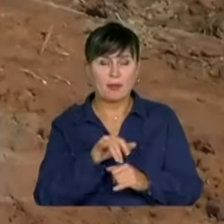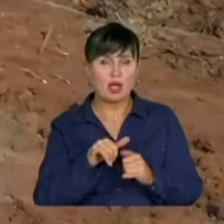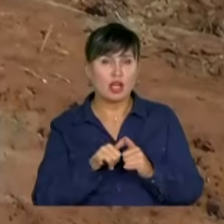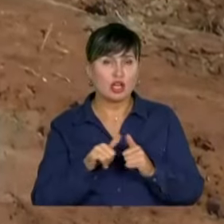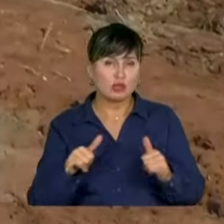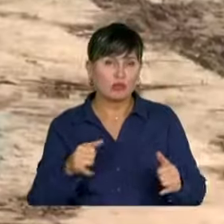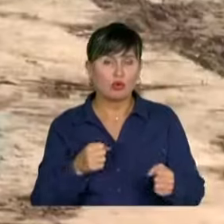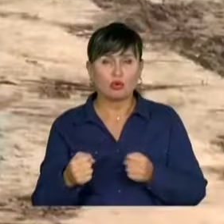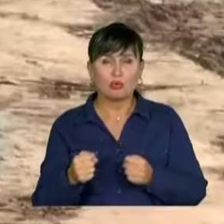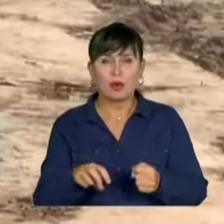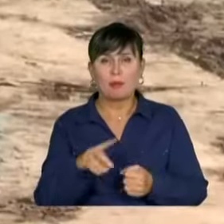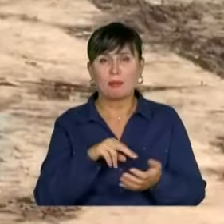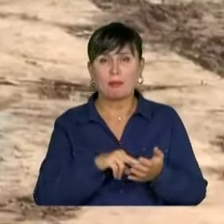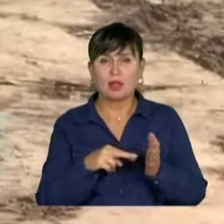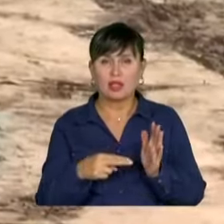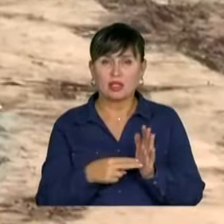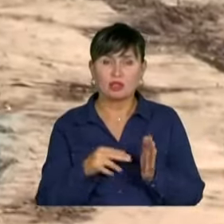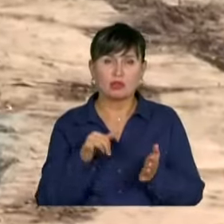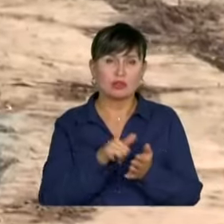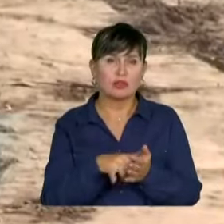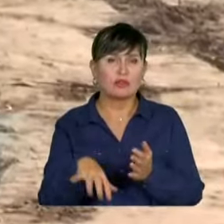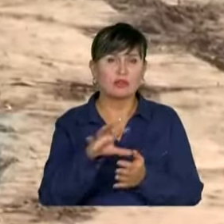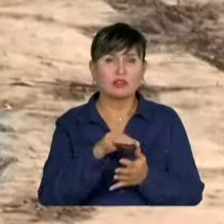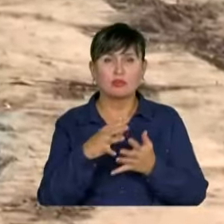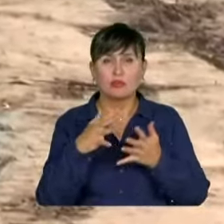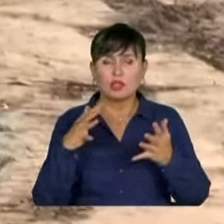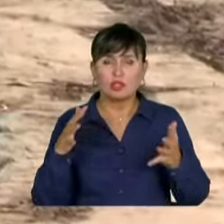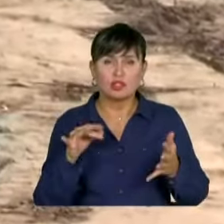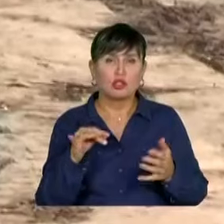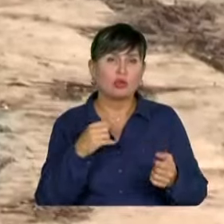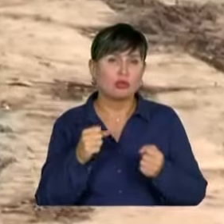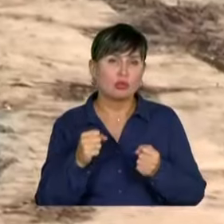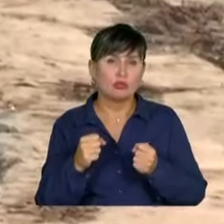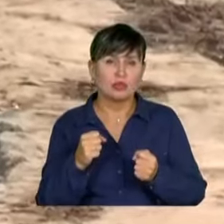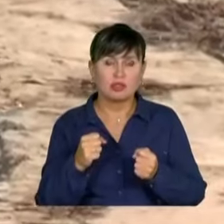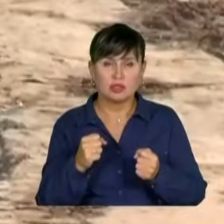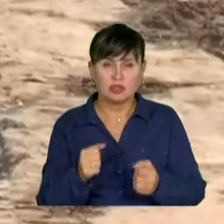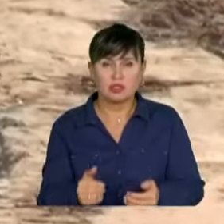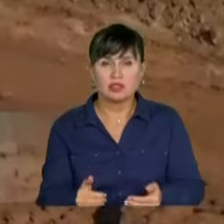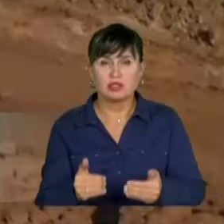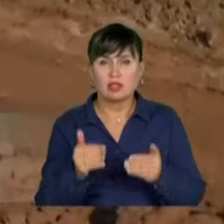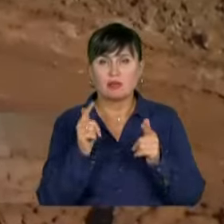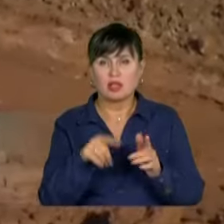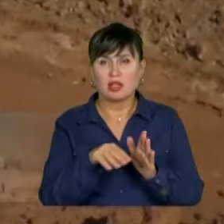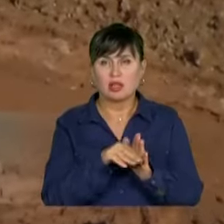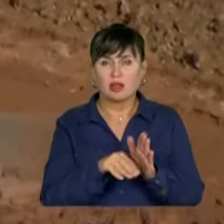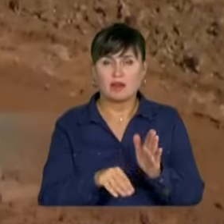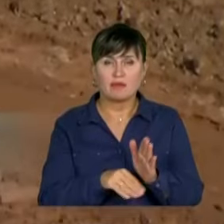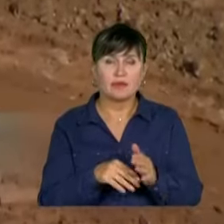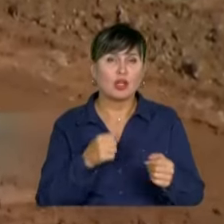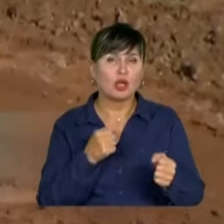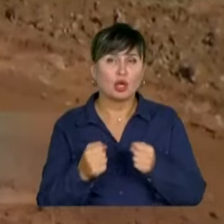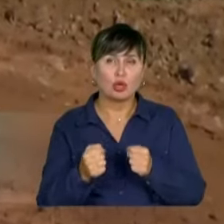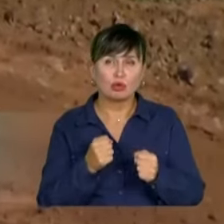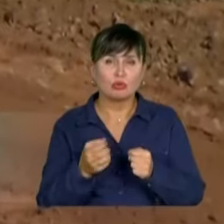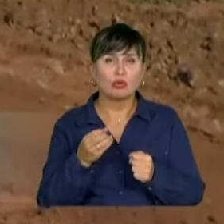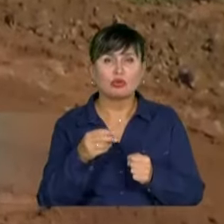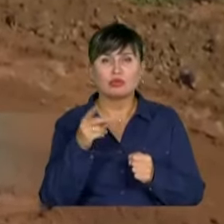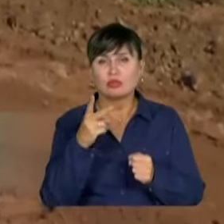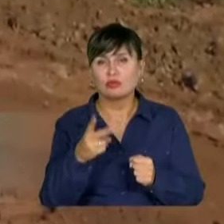укрепляем. Мы планируем устранить все большие прораны и укрепить дамбу согласно графику. Укрепляют дамбы еще в